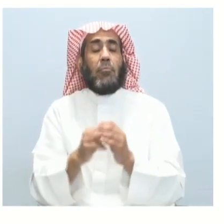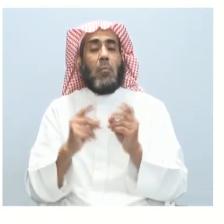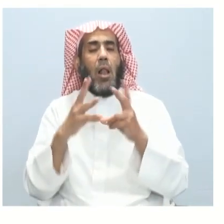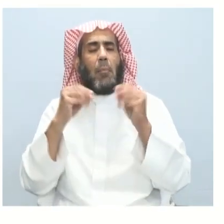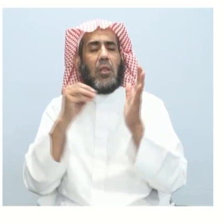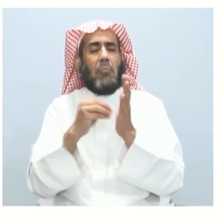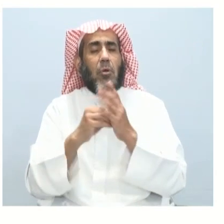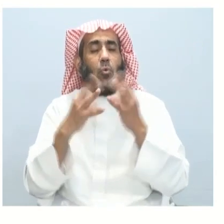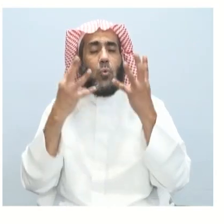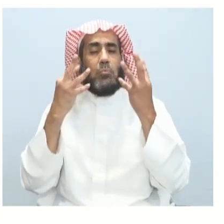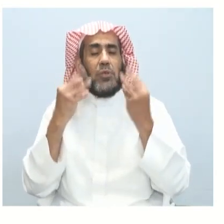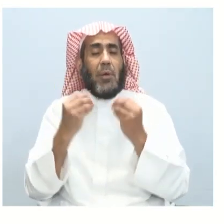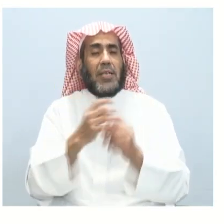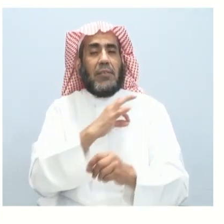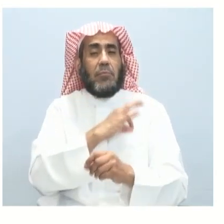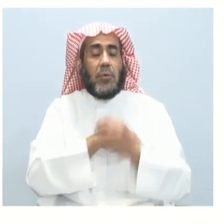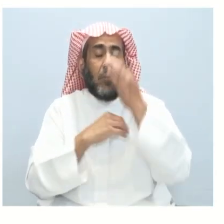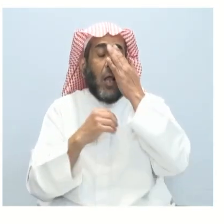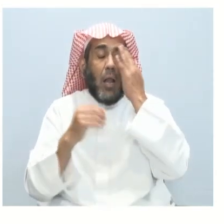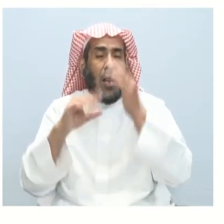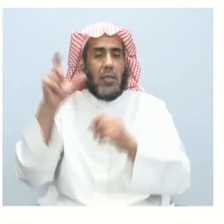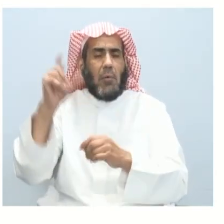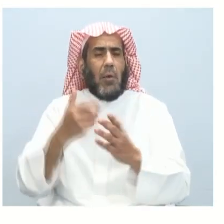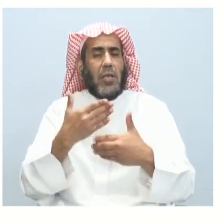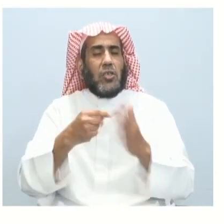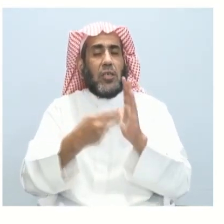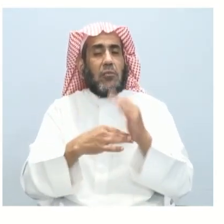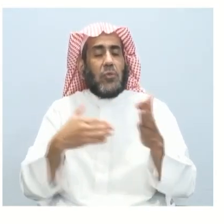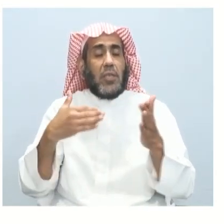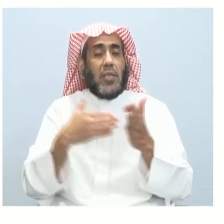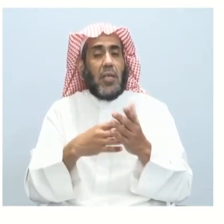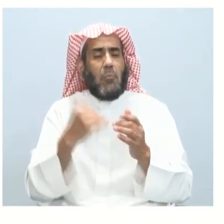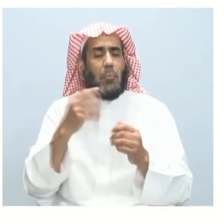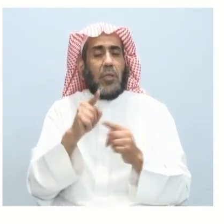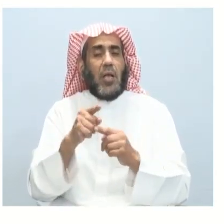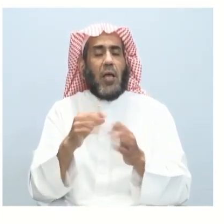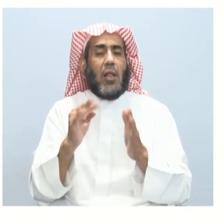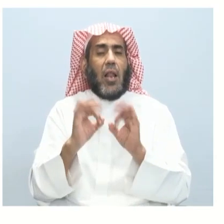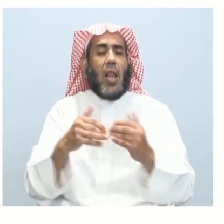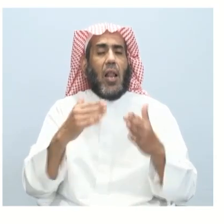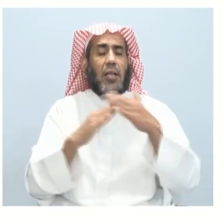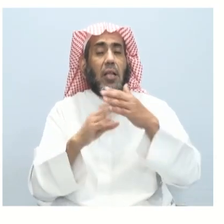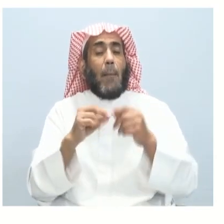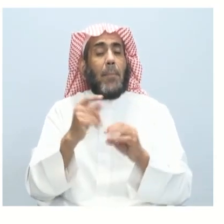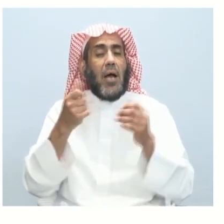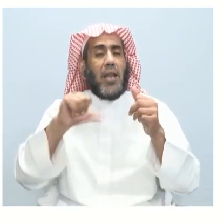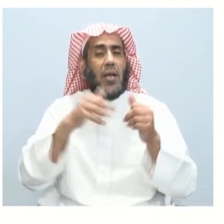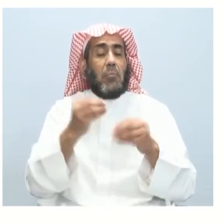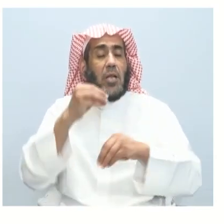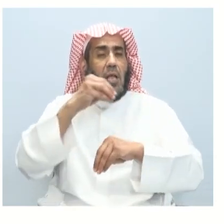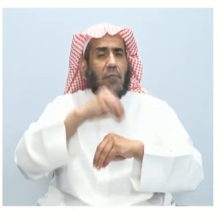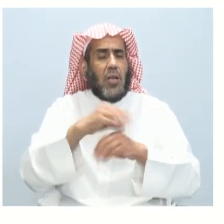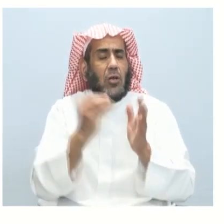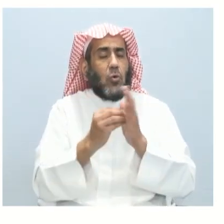تتضمن علوم جماليه يستفيد منها الاديب قبل انشاء النص تنتهي مهمتها عند هذا الحد اما النقد فبال الاضافه الى